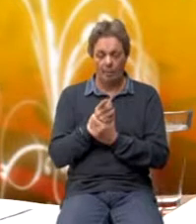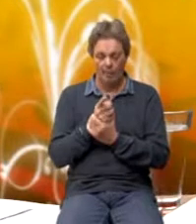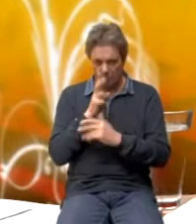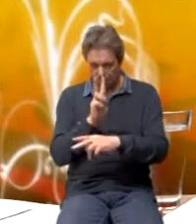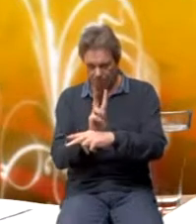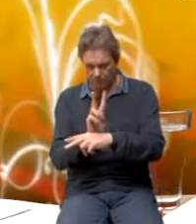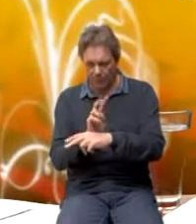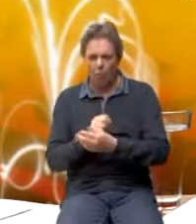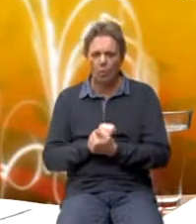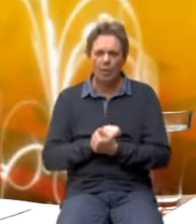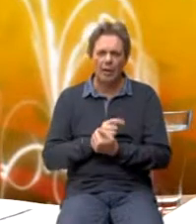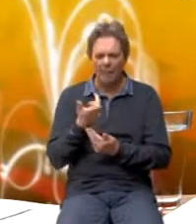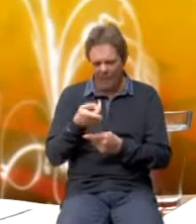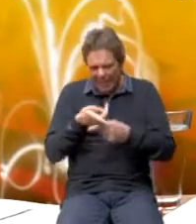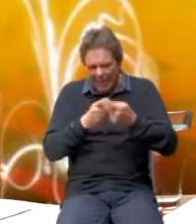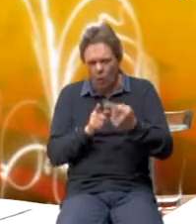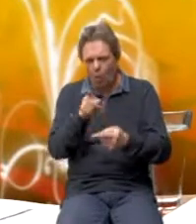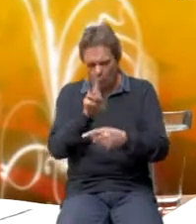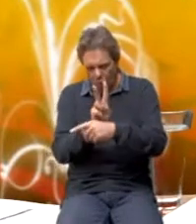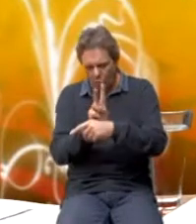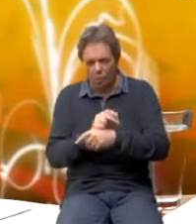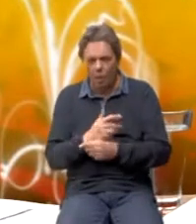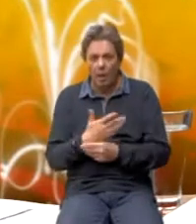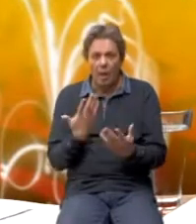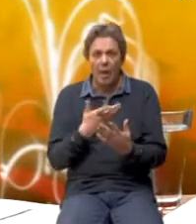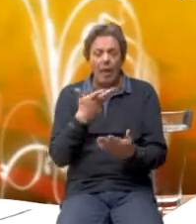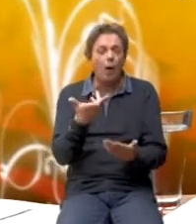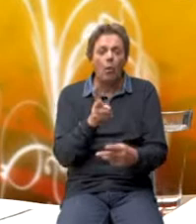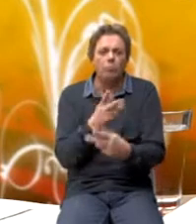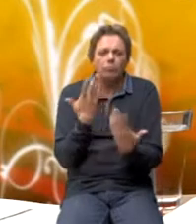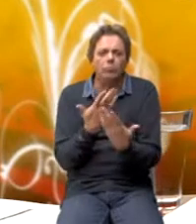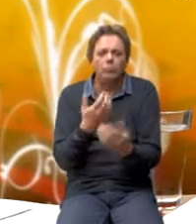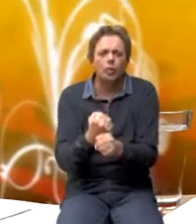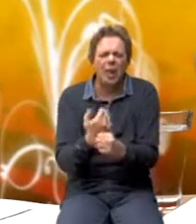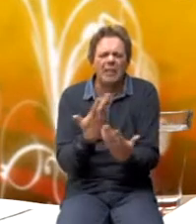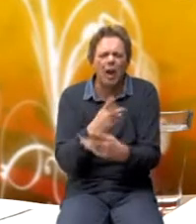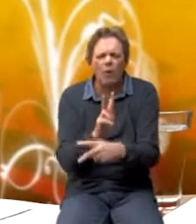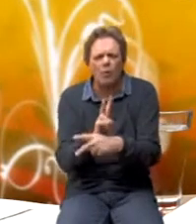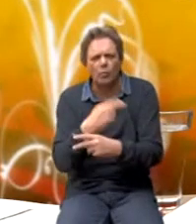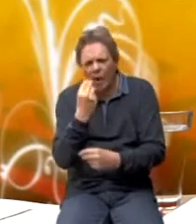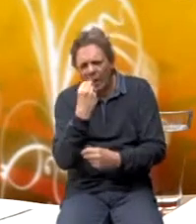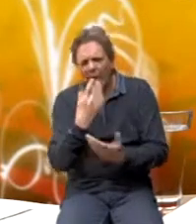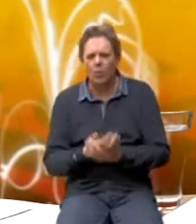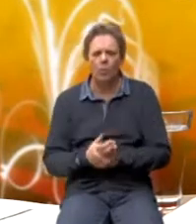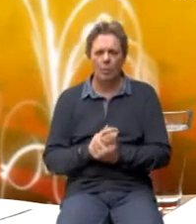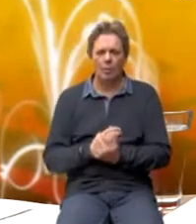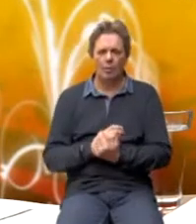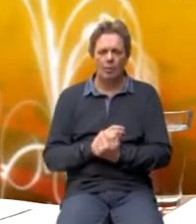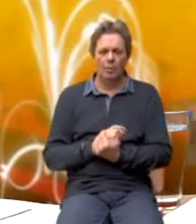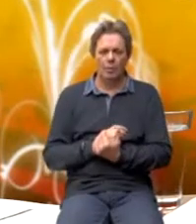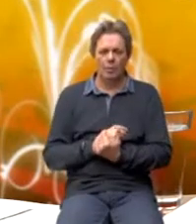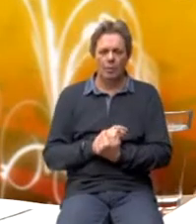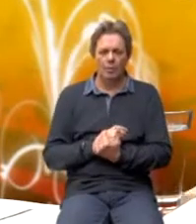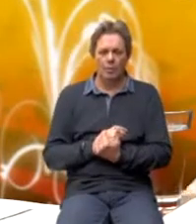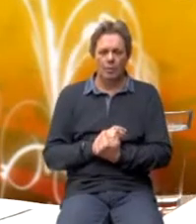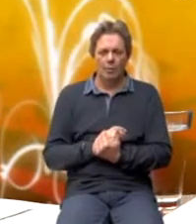kontrolirate, ajmo reći, vi ste dio te kontrole i kako vi to kontrolirate, tu hranu. Ali prije toga, jer ste me pogledali ovako